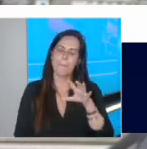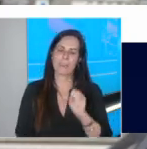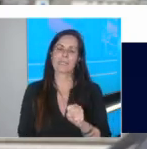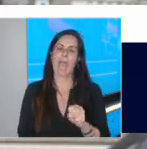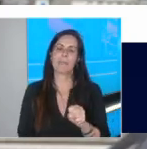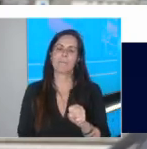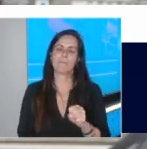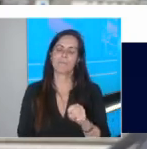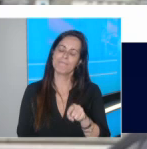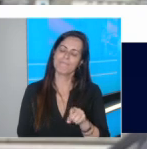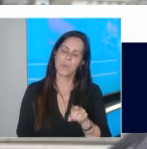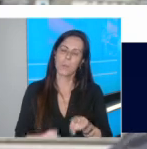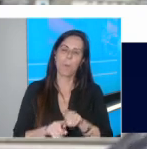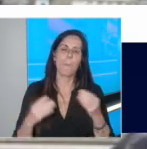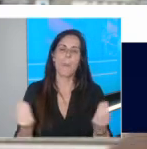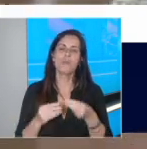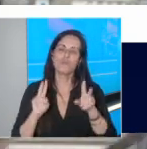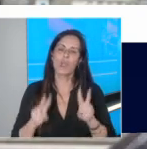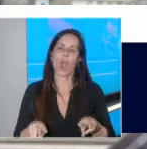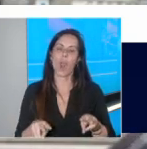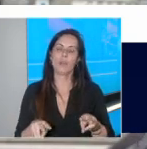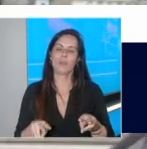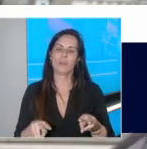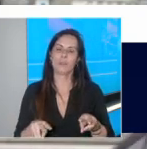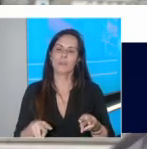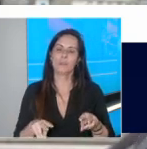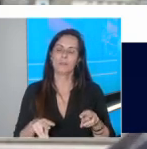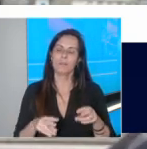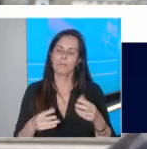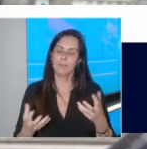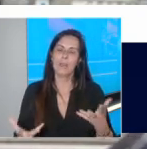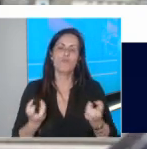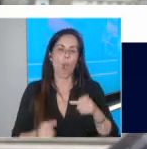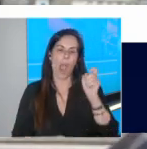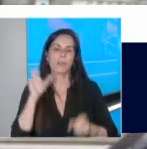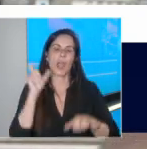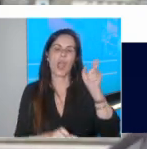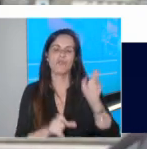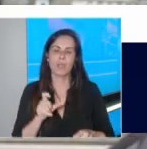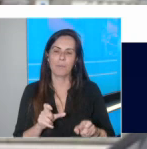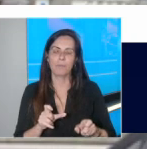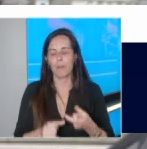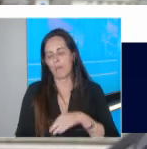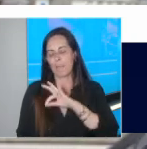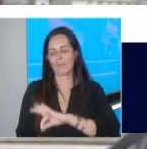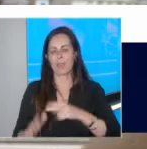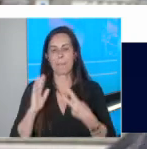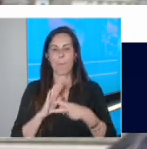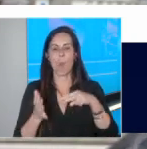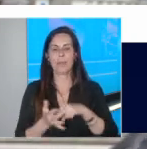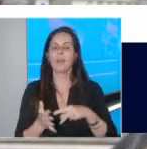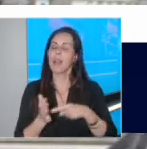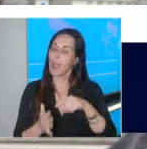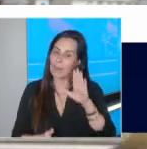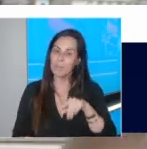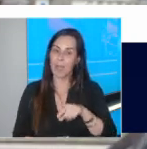בזה איזשהו משהו שיכול, נכון, לעורר את הבייס, להפיק עבורם רווח פוליטי, ולכן